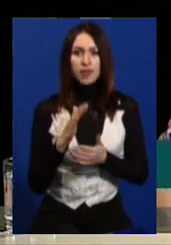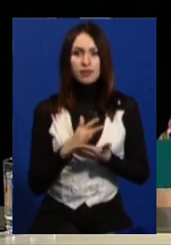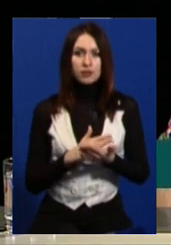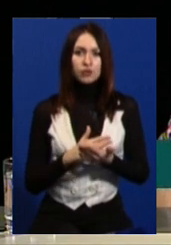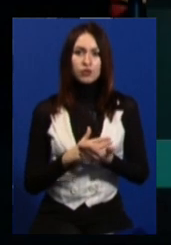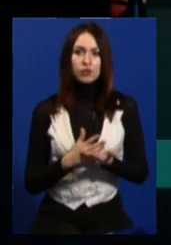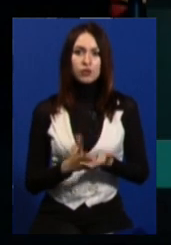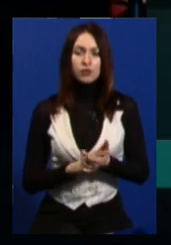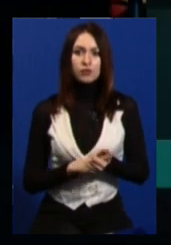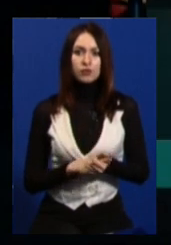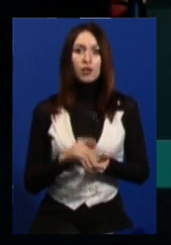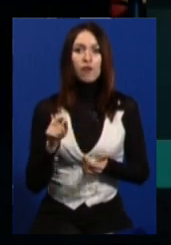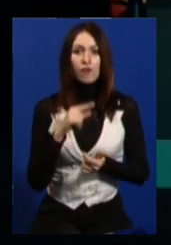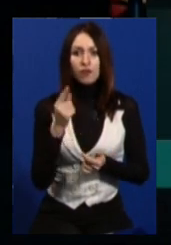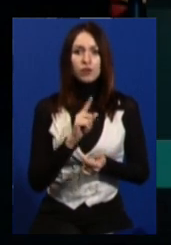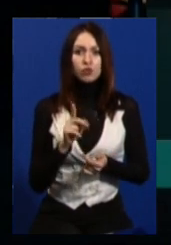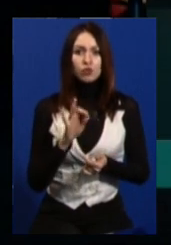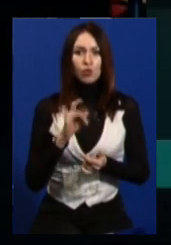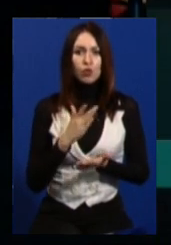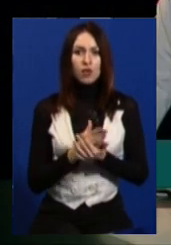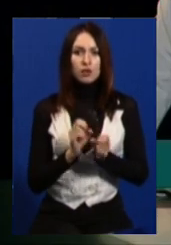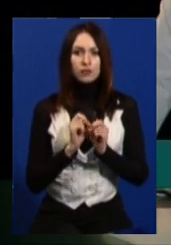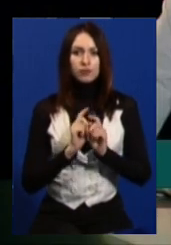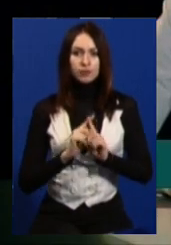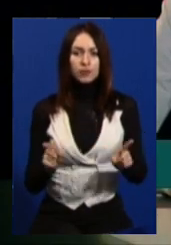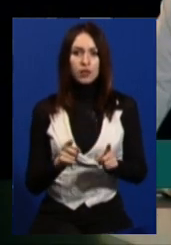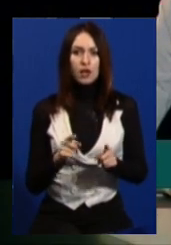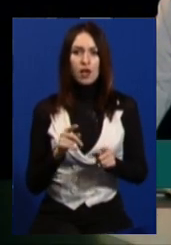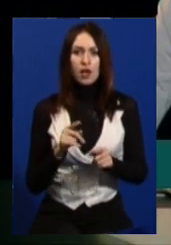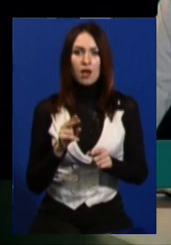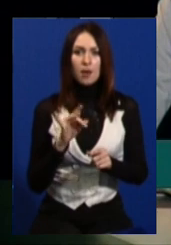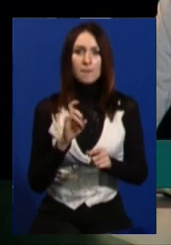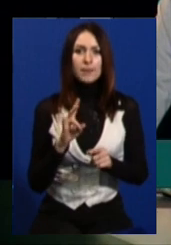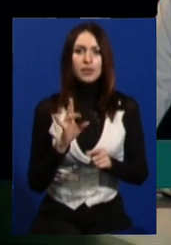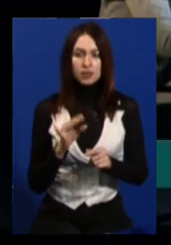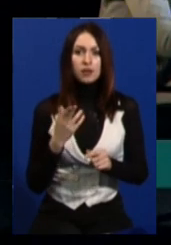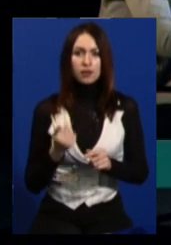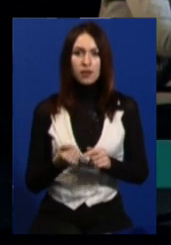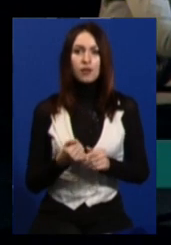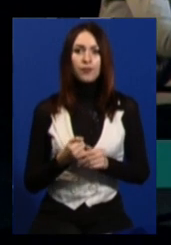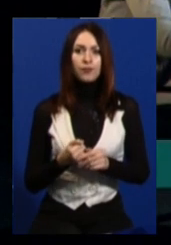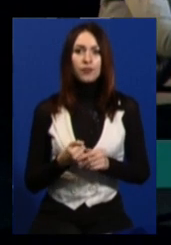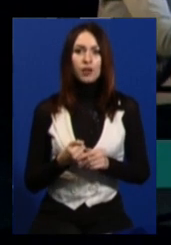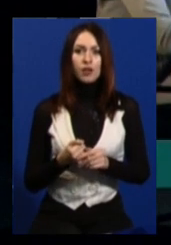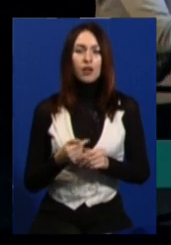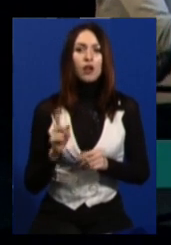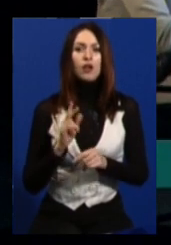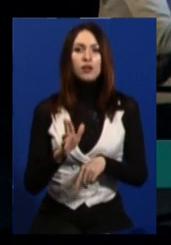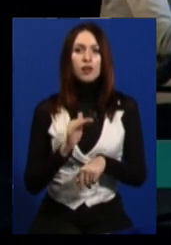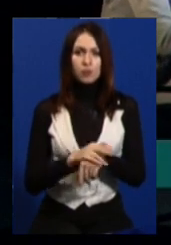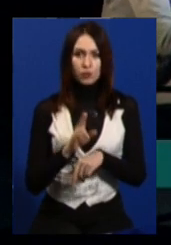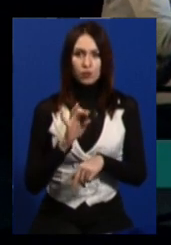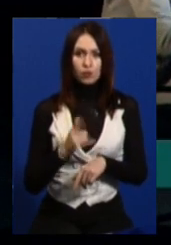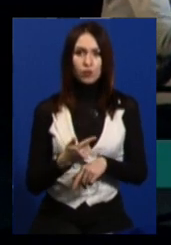тысячу. Ви говорили, що у кору є специфічні такі ознаки. Клінічні проявлення? Клінічні проявлення